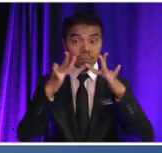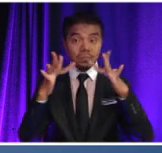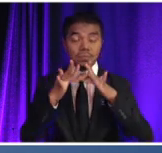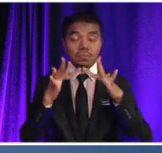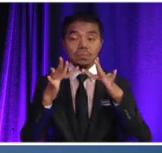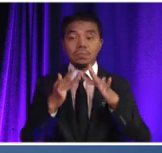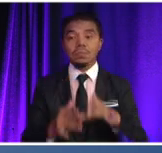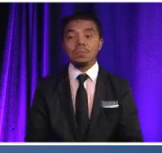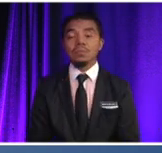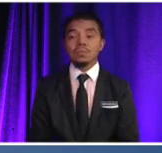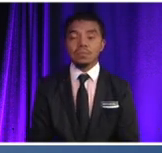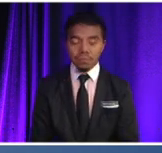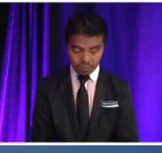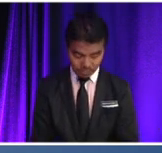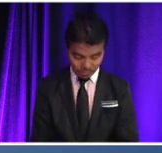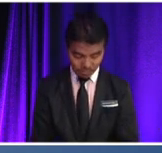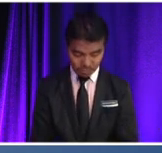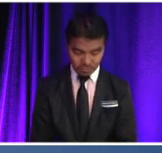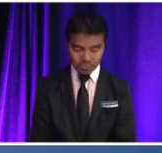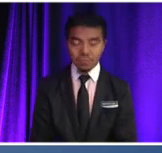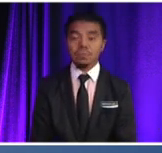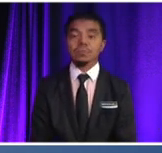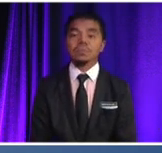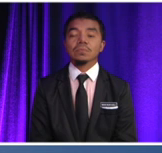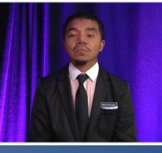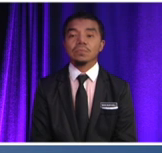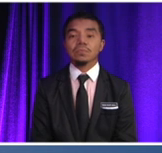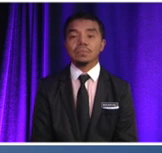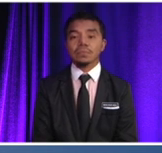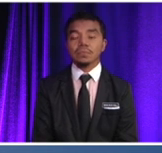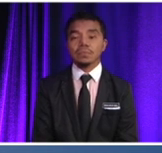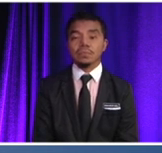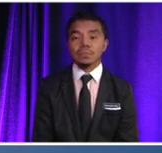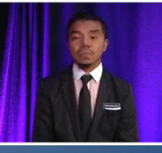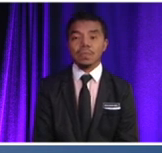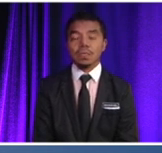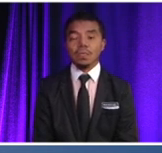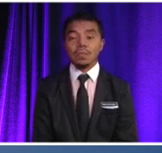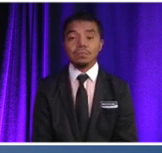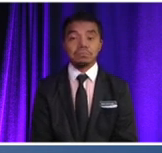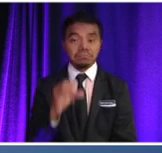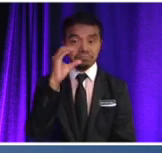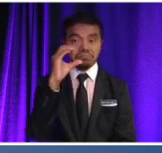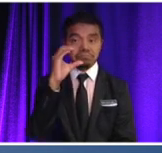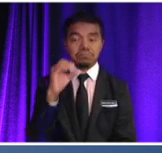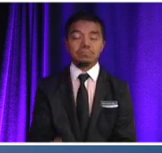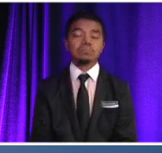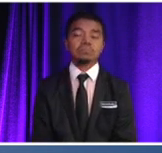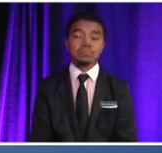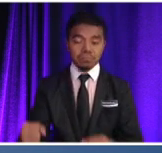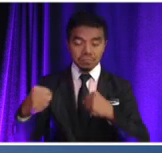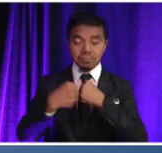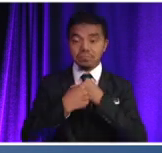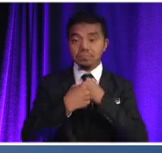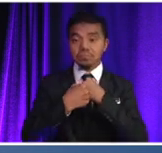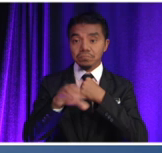publicity demonstrasi dan sampel percuma dilakukan serentak adalah si promosi jualan